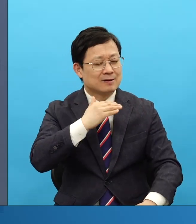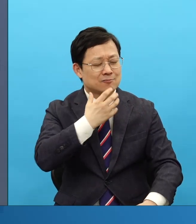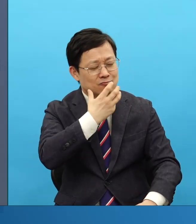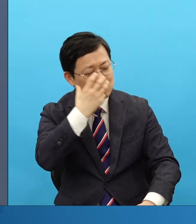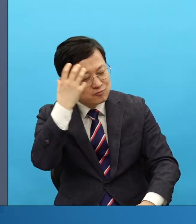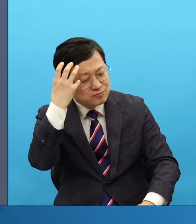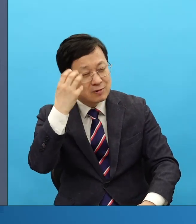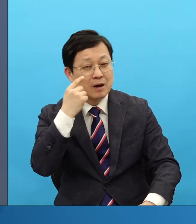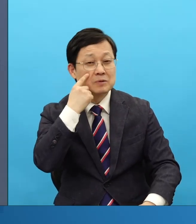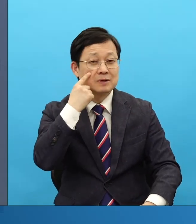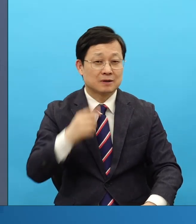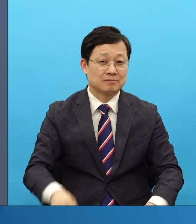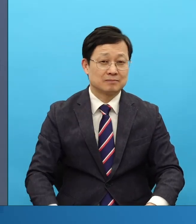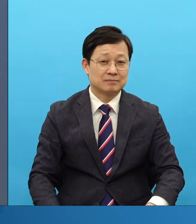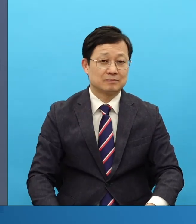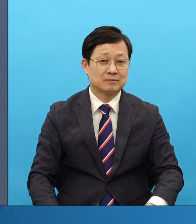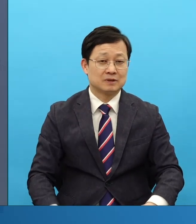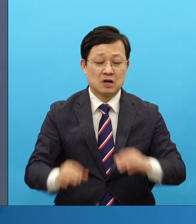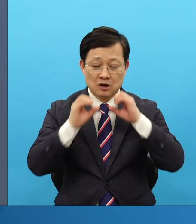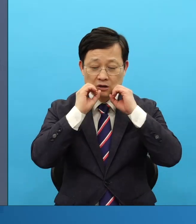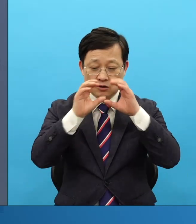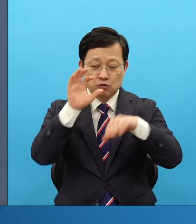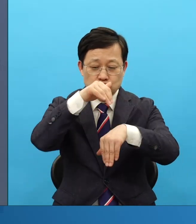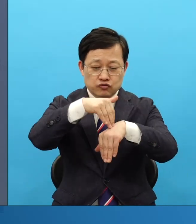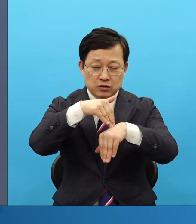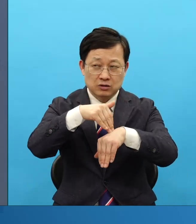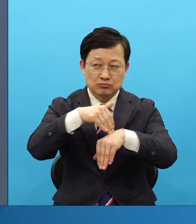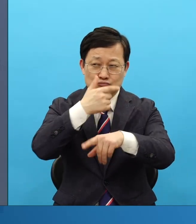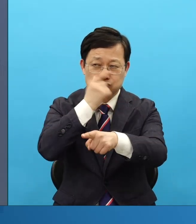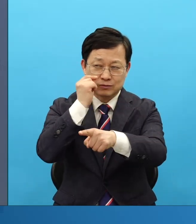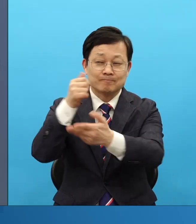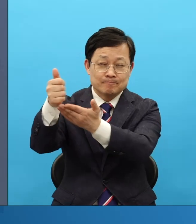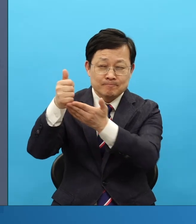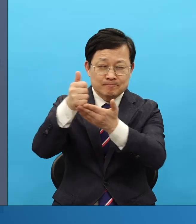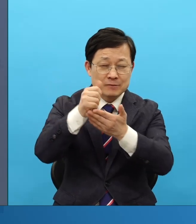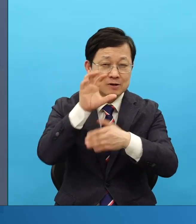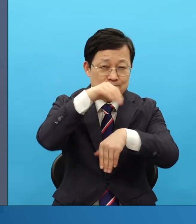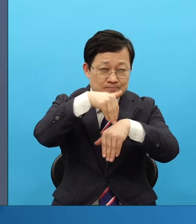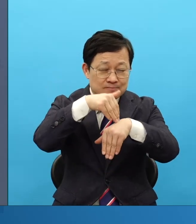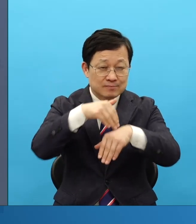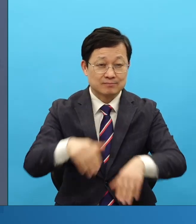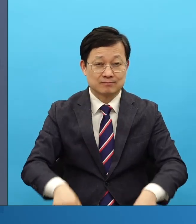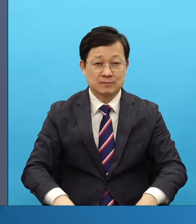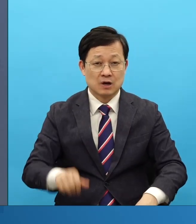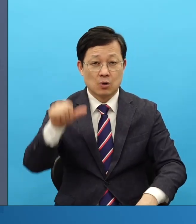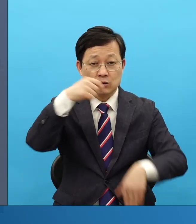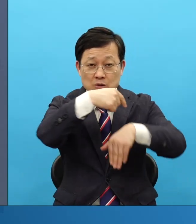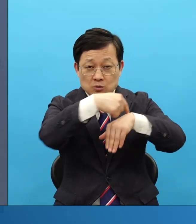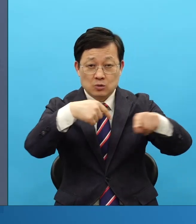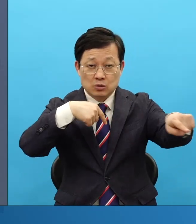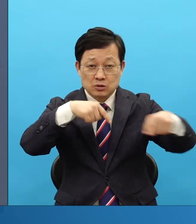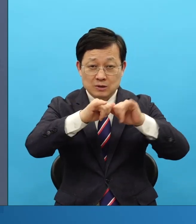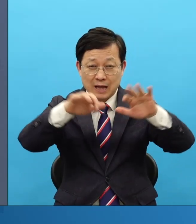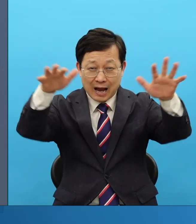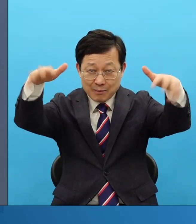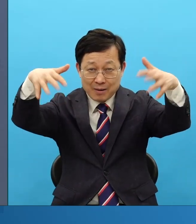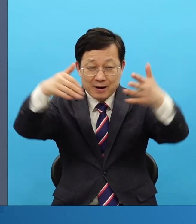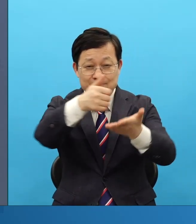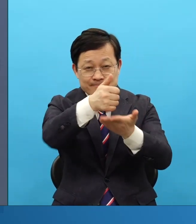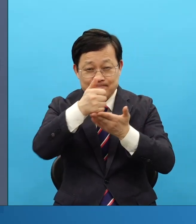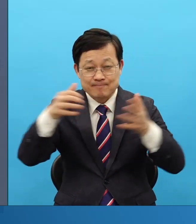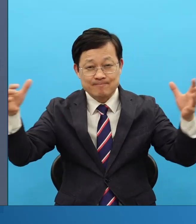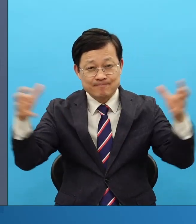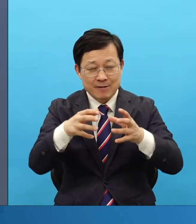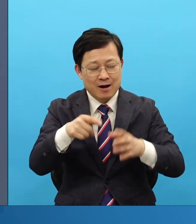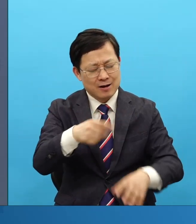237 전도 nations 훈련을 can 해야 come. 됩니다. 안 돼 있어요. We have to do the evangelism 5천 movement. 종족의 리더들이 몰려오도록 꿈을 꾸라. Really dream the dream so that the leaders of the 5,000